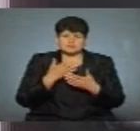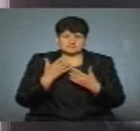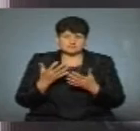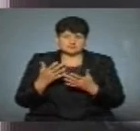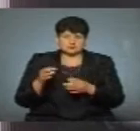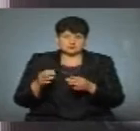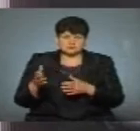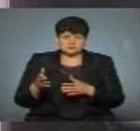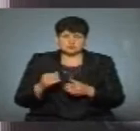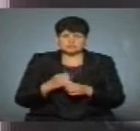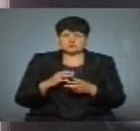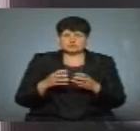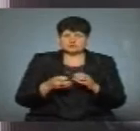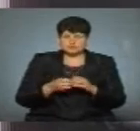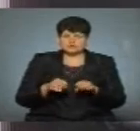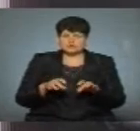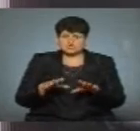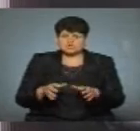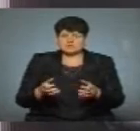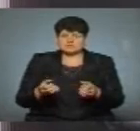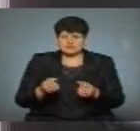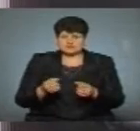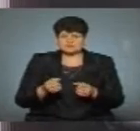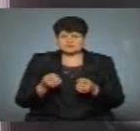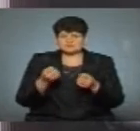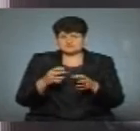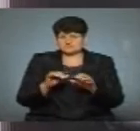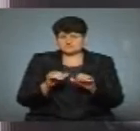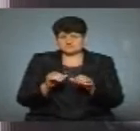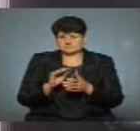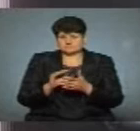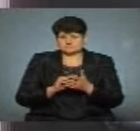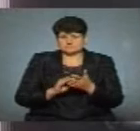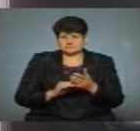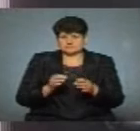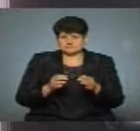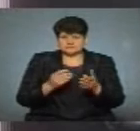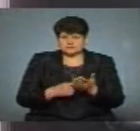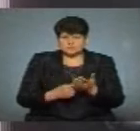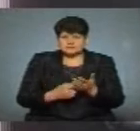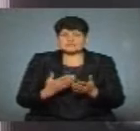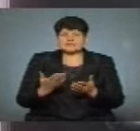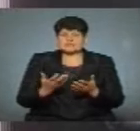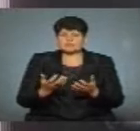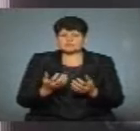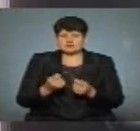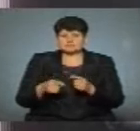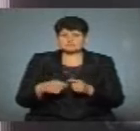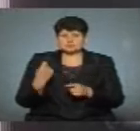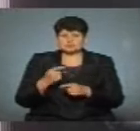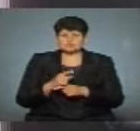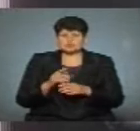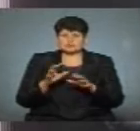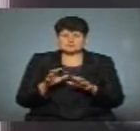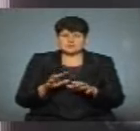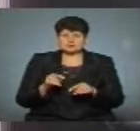інстанції, приходжу до висновку, що рішення прийнято на формально досліджених судом першої інстанції доказах, які отримані з порушенням норм